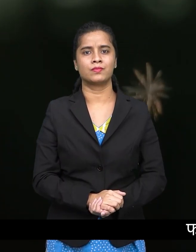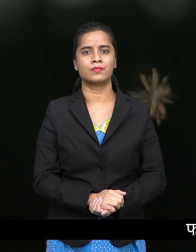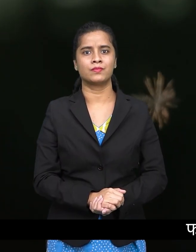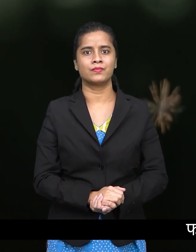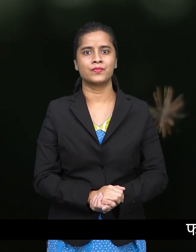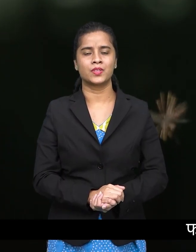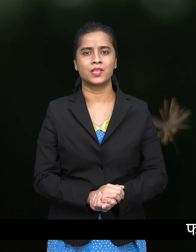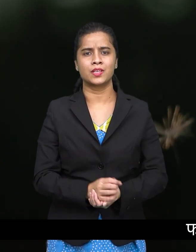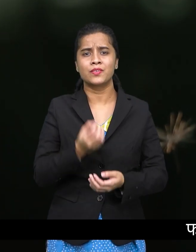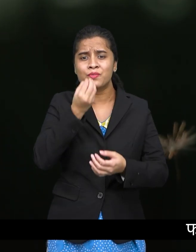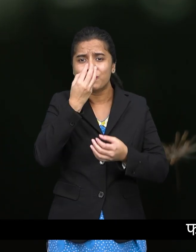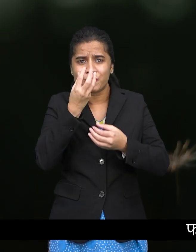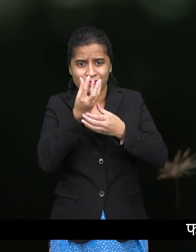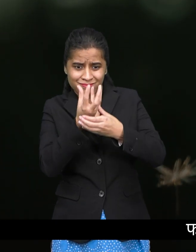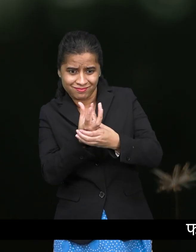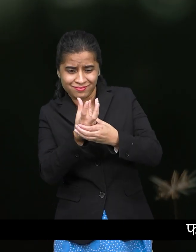फुटणारी यंत्रणा,